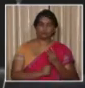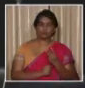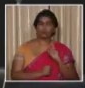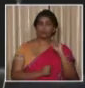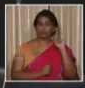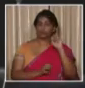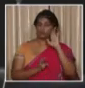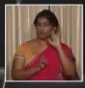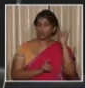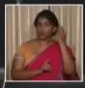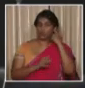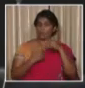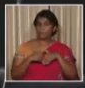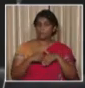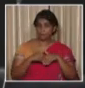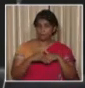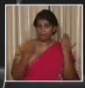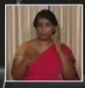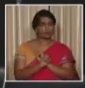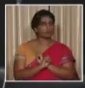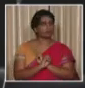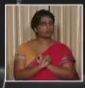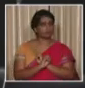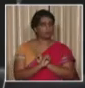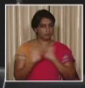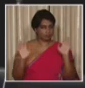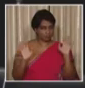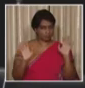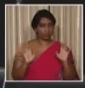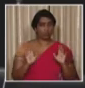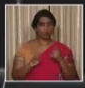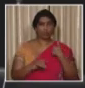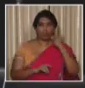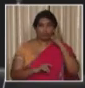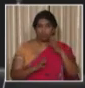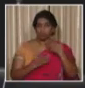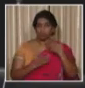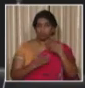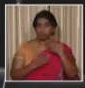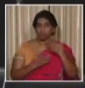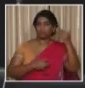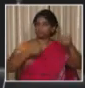ප්‍රසිද්ධ පුවත්පත් දැන්වීමක් පළ කළා. අභිප්‍රාය කැඳවුණු ලැබුවා.